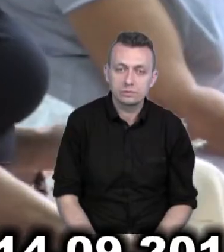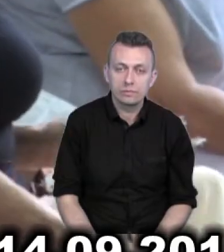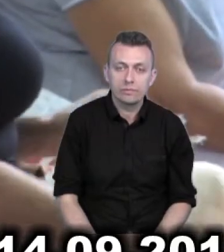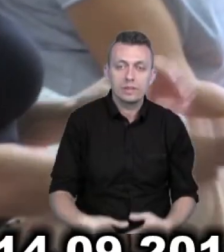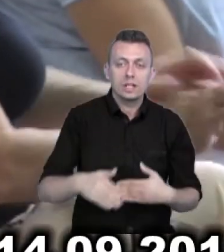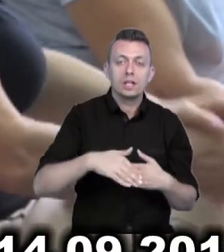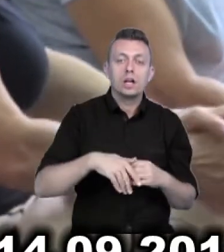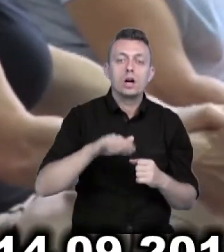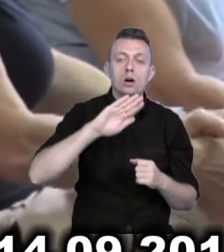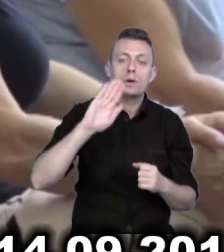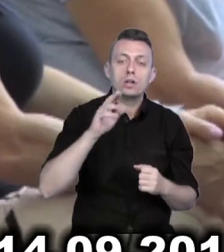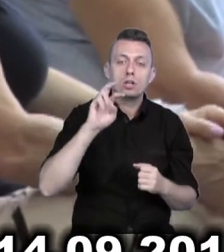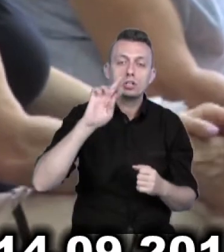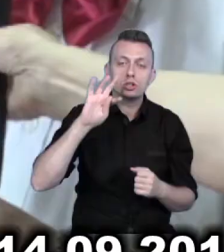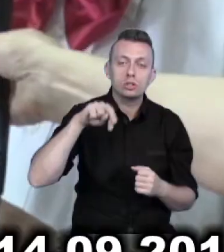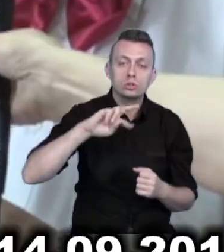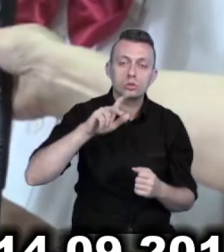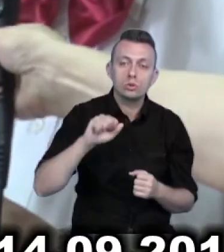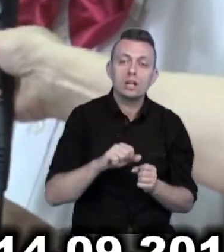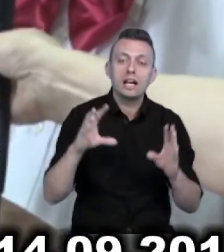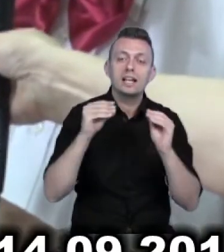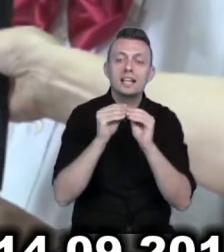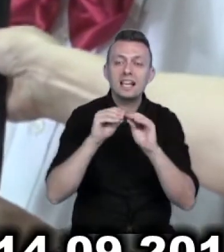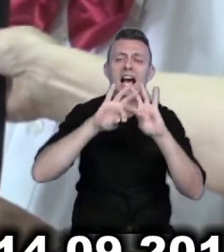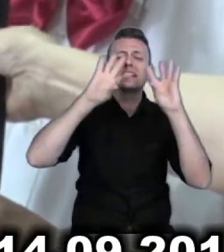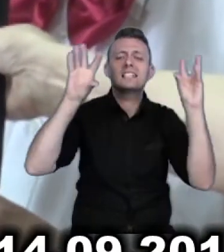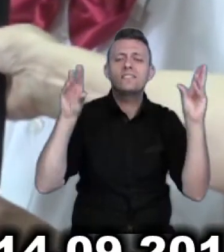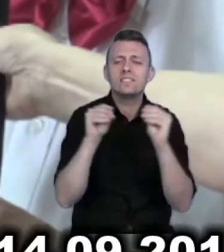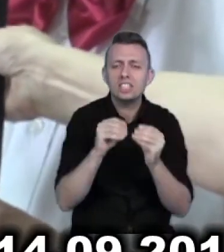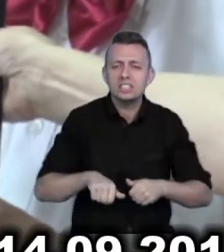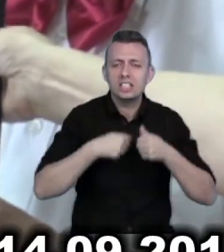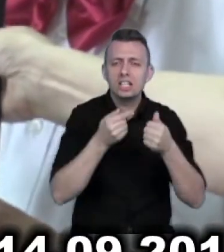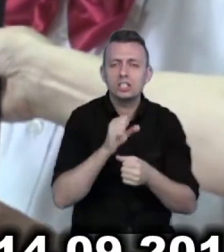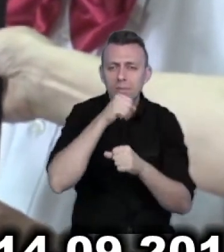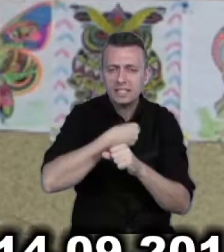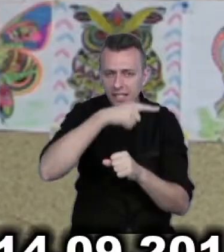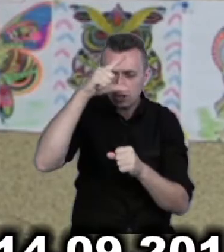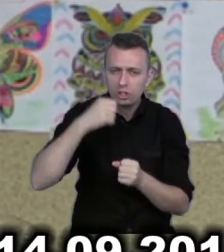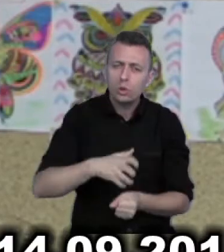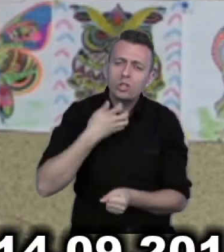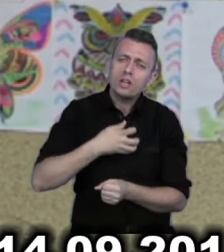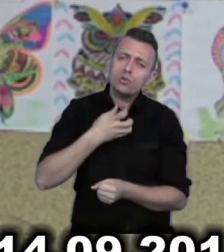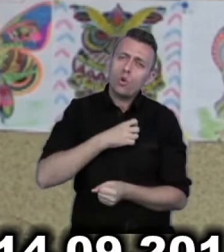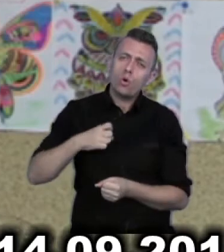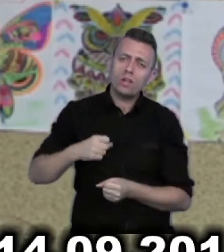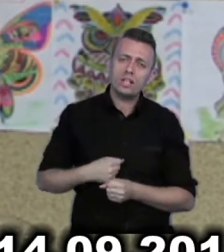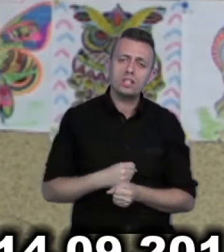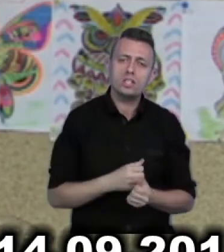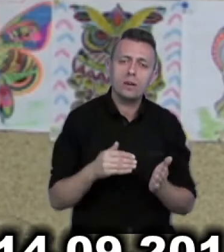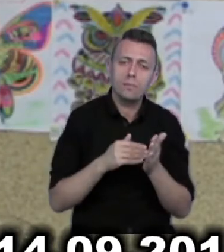Poza sztuką liczyło się w nim jeszcze coś – integracja oraz to, że seniorzy po prostu czuli się potrzebni. Głównie tutaj chodzi